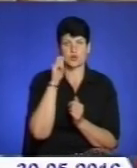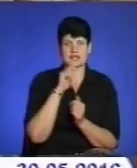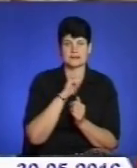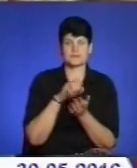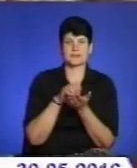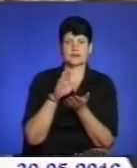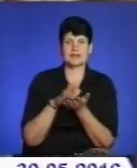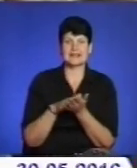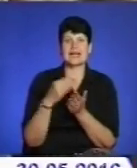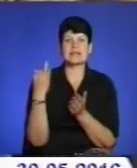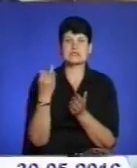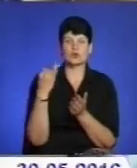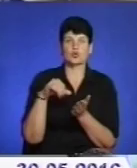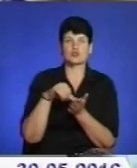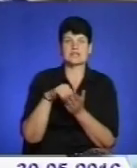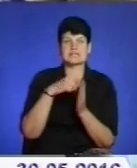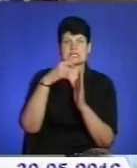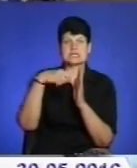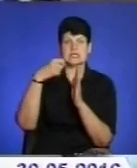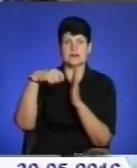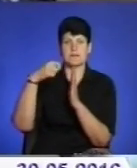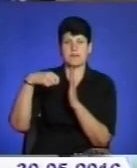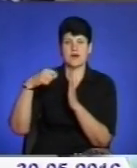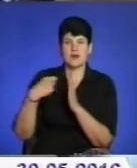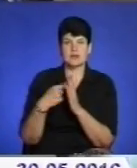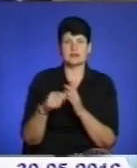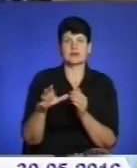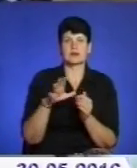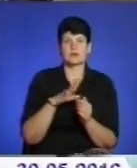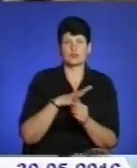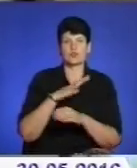кількості і для історії учасників знімали відеокамери. Тривав урок 45 хвилин.